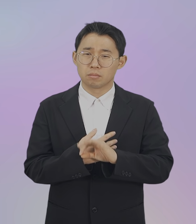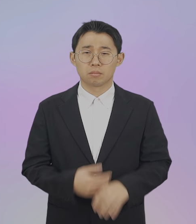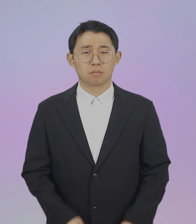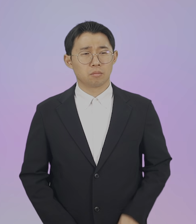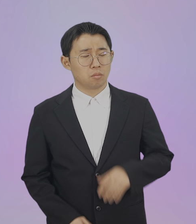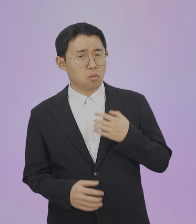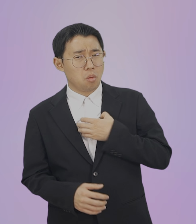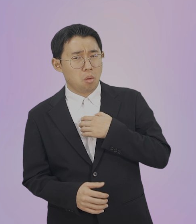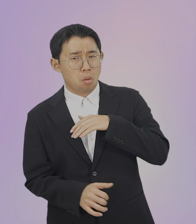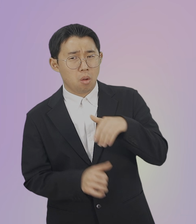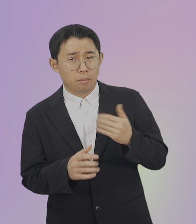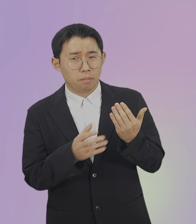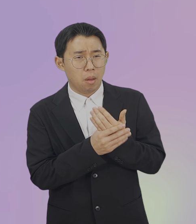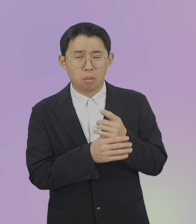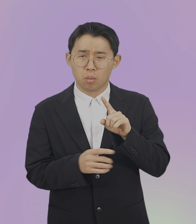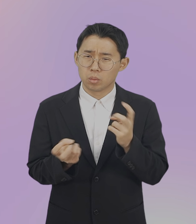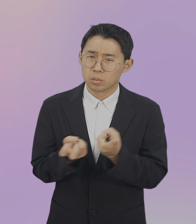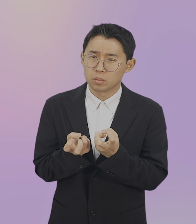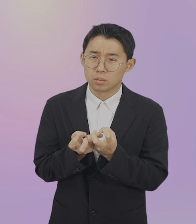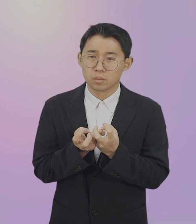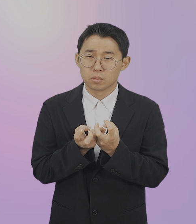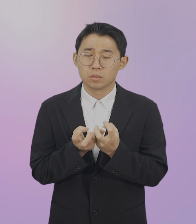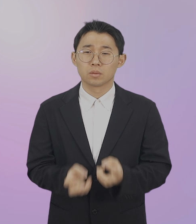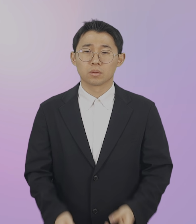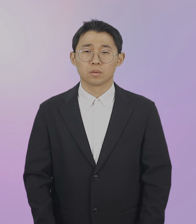그렇다면 만약에 위험한 상황이 생기면 어떻게 해야 할까요?